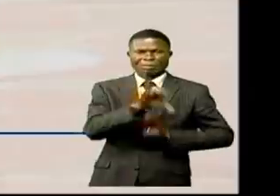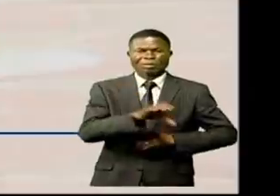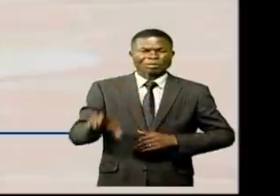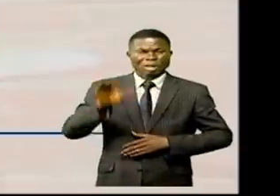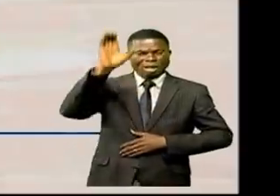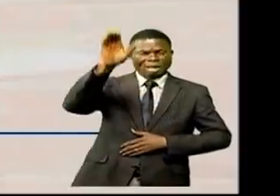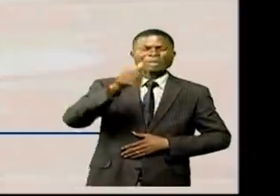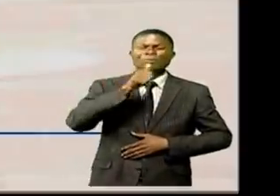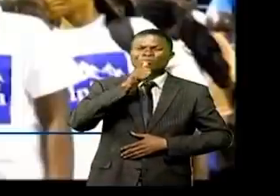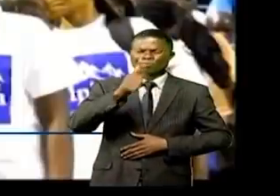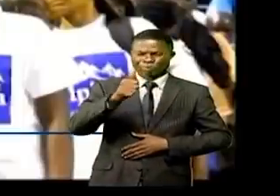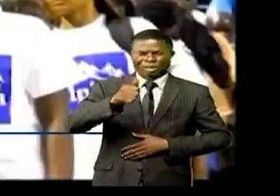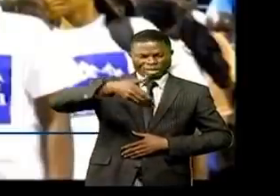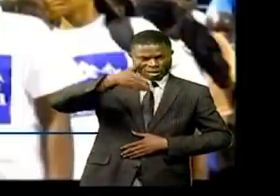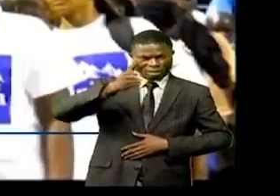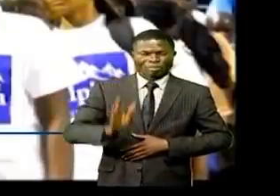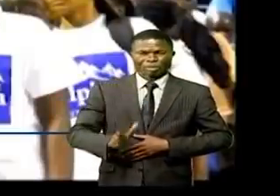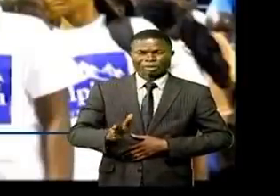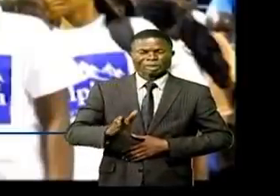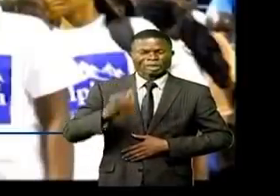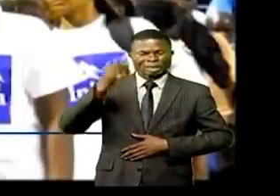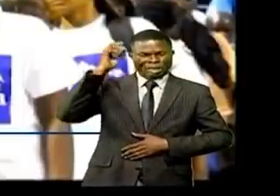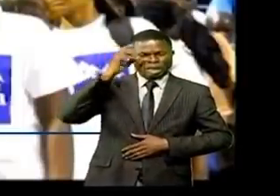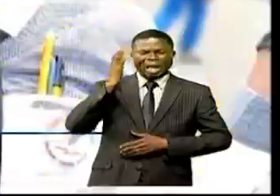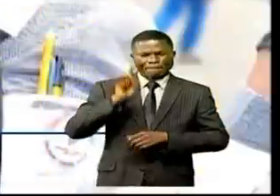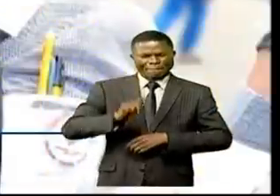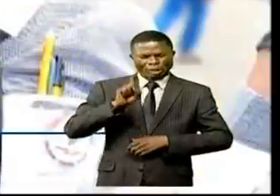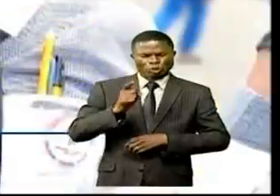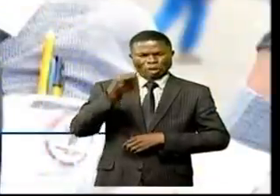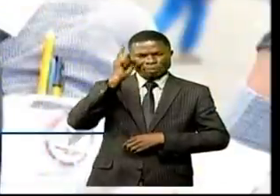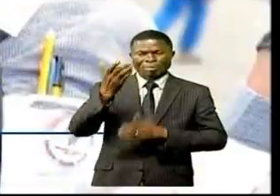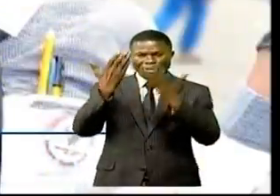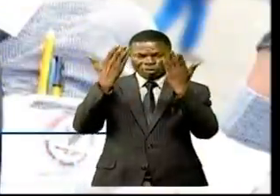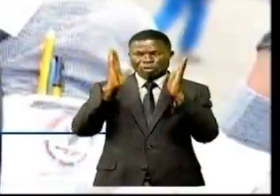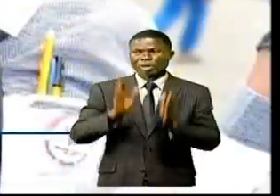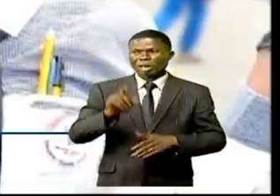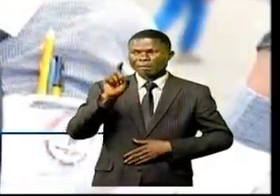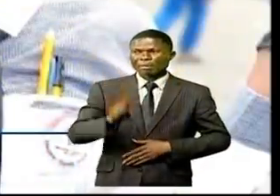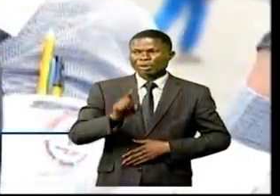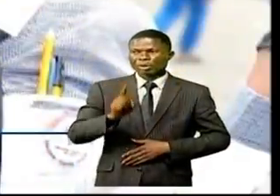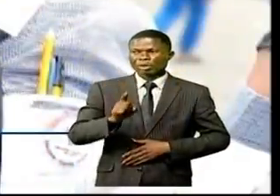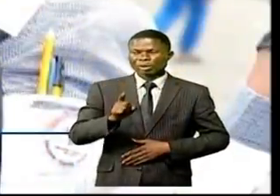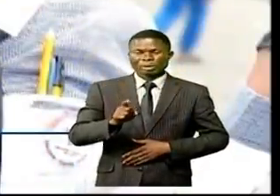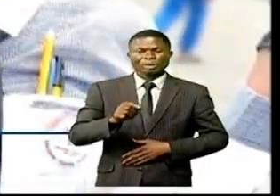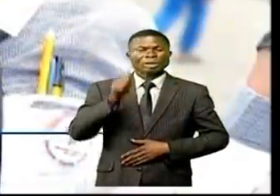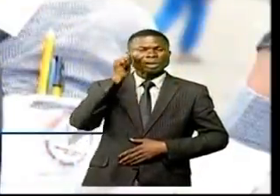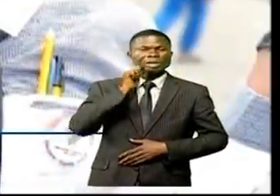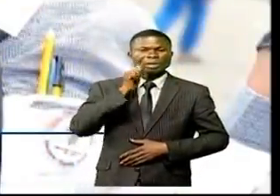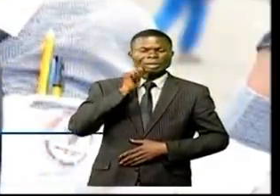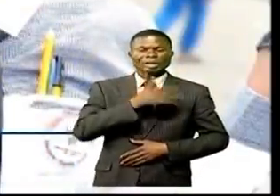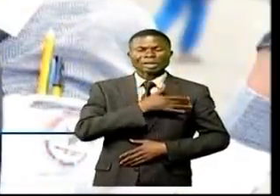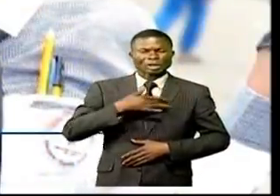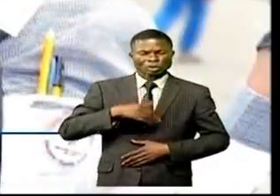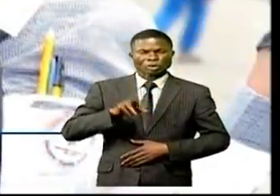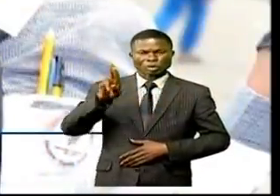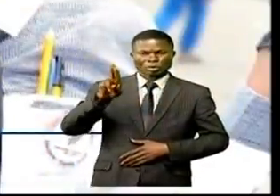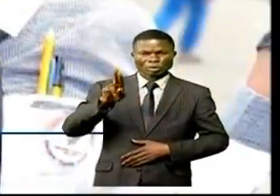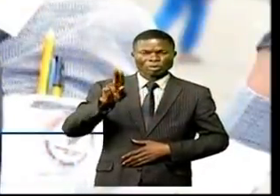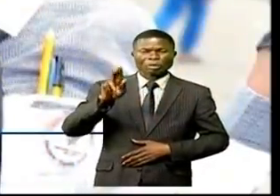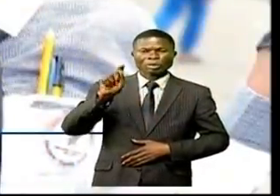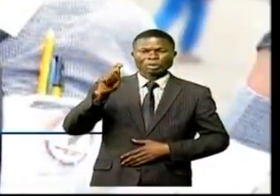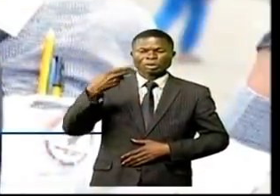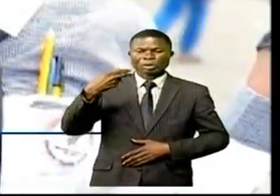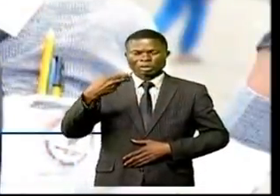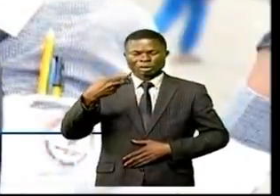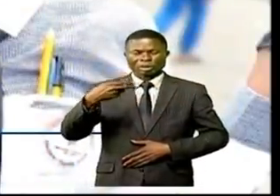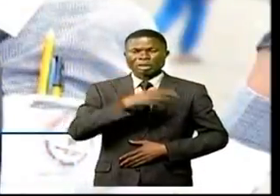talentueuse et surtout studieuse et dévouée aux études. Elle désigne Ruth Chamala, orpheline de mère,